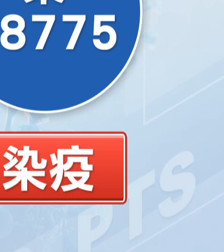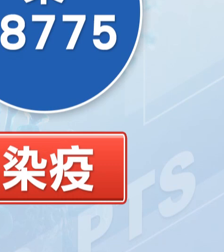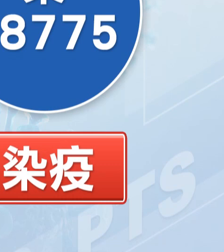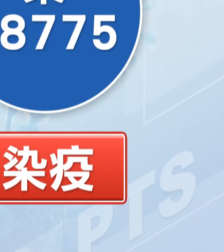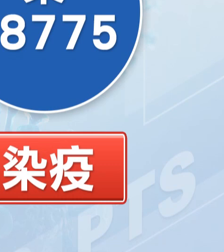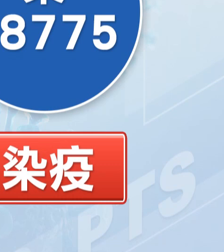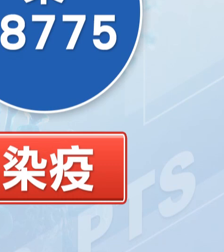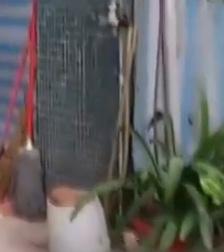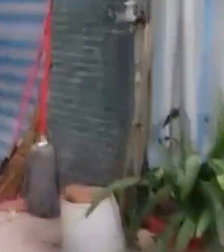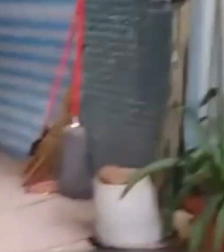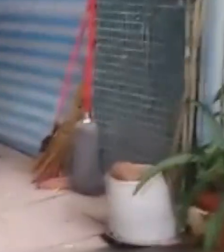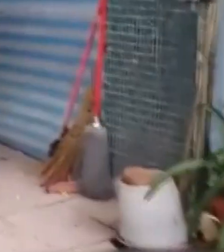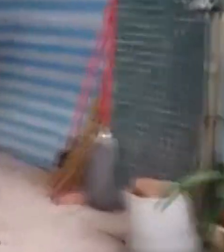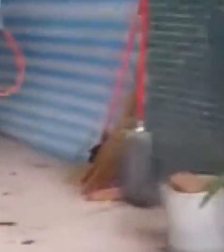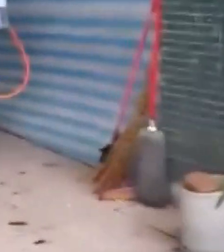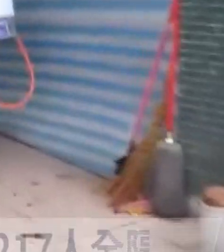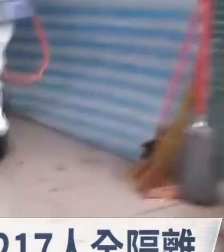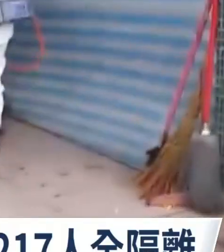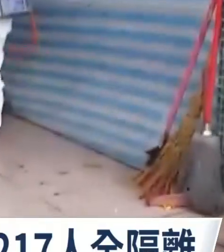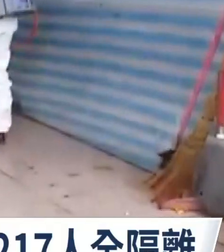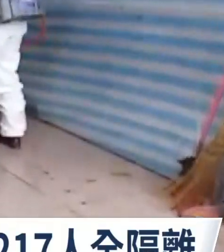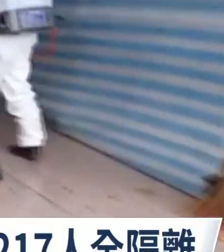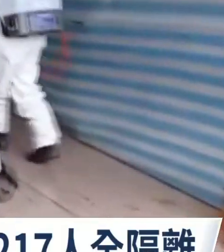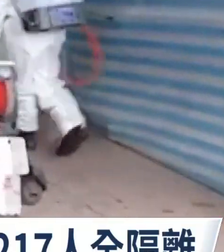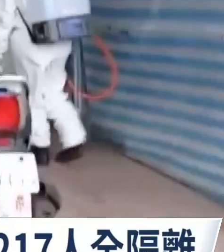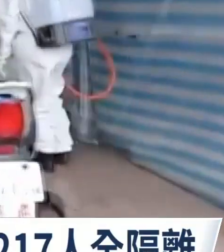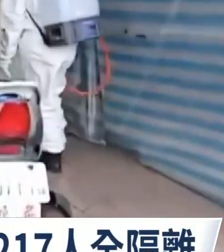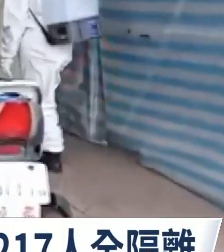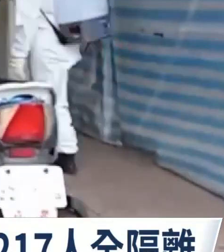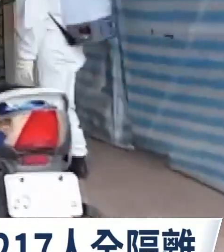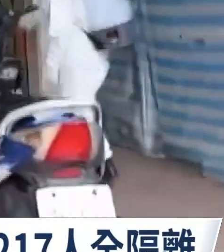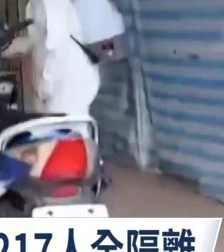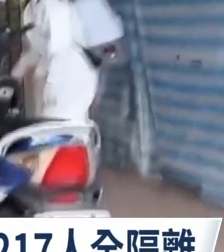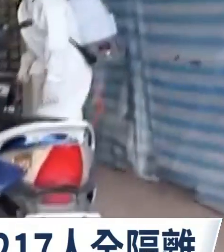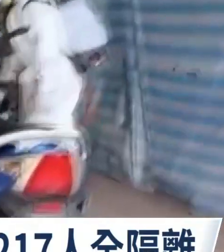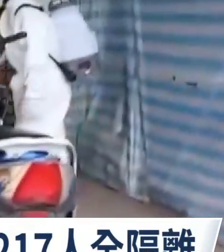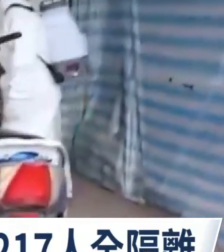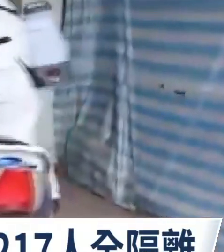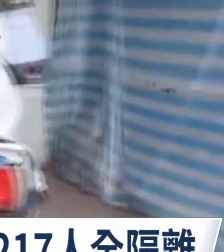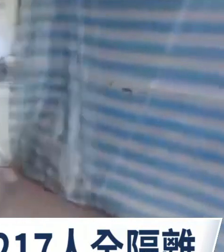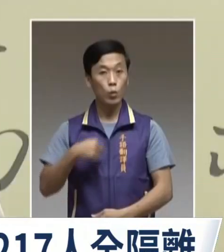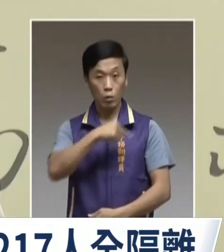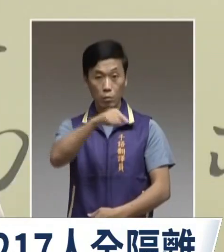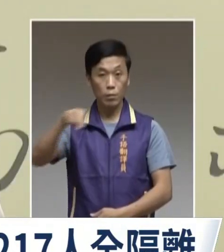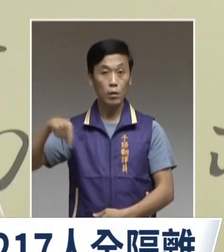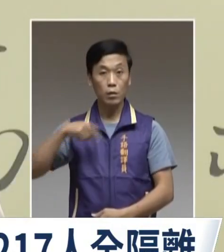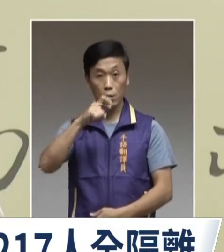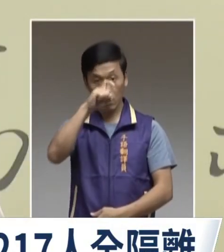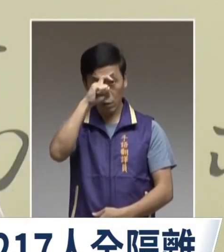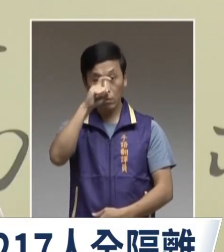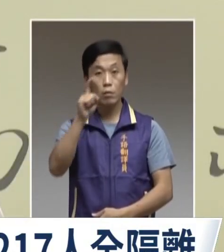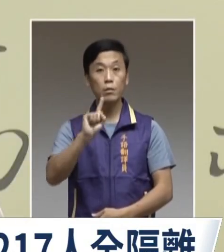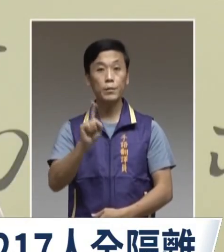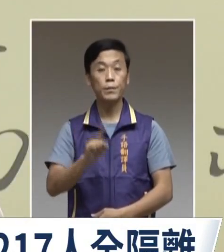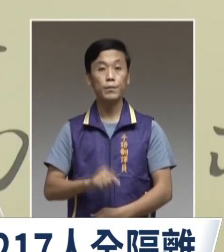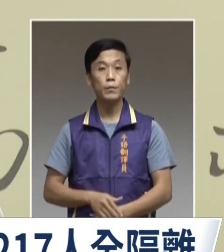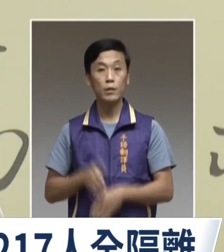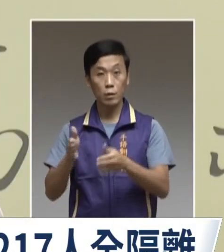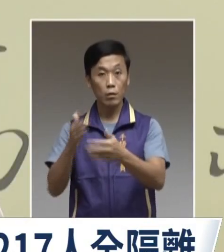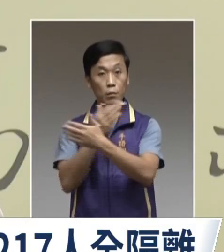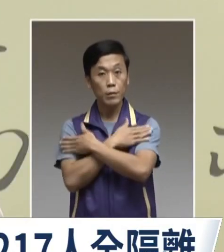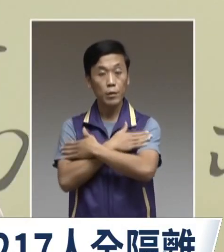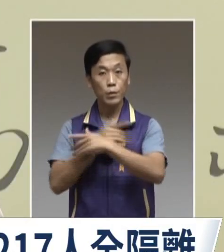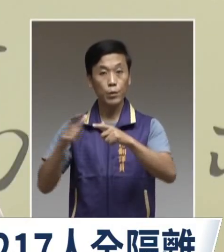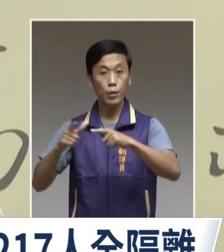公寓停车空间，市府研判因居住的公寓老旧，通风不佳才会传播，已将全栋20人都居家隔